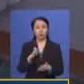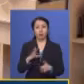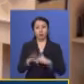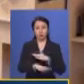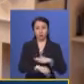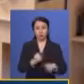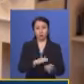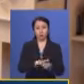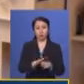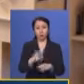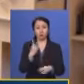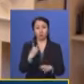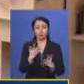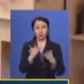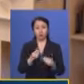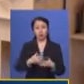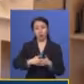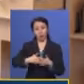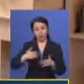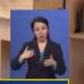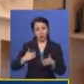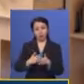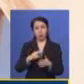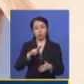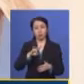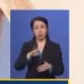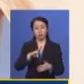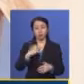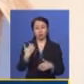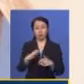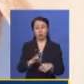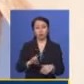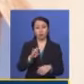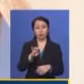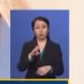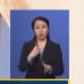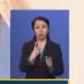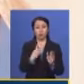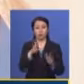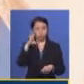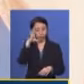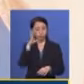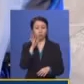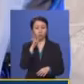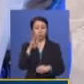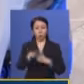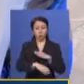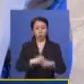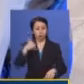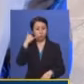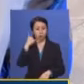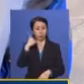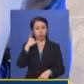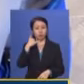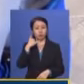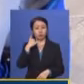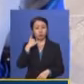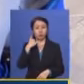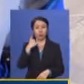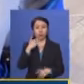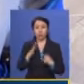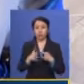краже, совершенной 2 днями ранее. Тогда из прихожей квартиры в микрорайоне Береке в дневное время украден сотовый телефон. Дверь оказалась